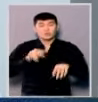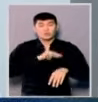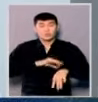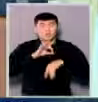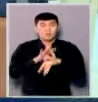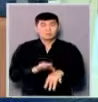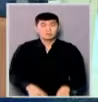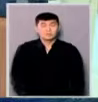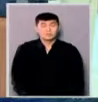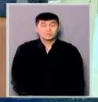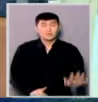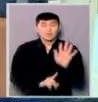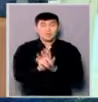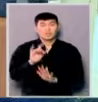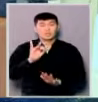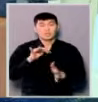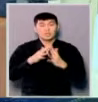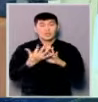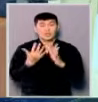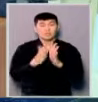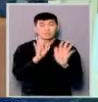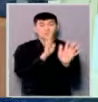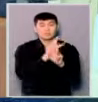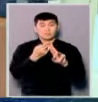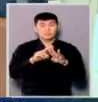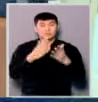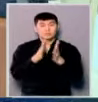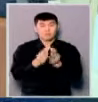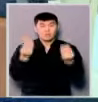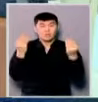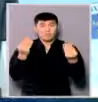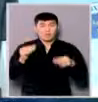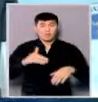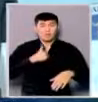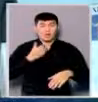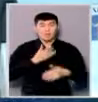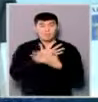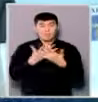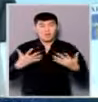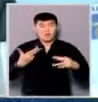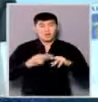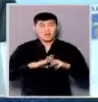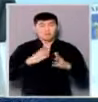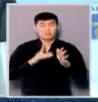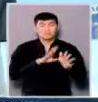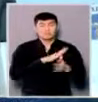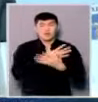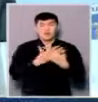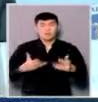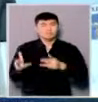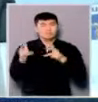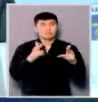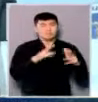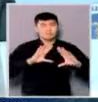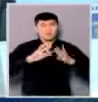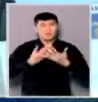работы. Начиная с Индерского района, природные недра которого богаты полезными ископаемыми, академик побывал во многих местах